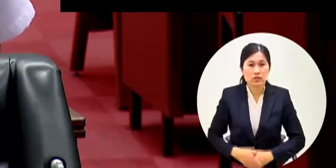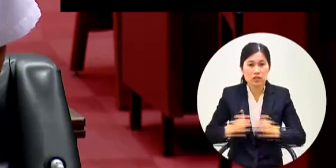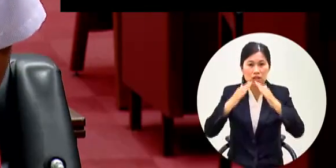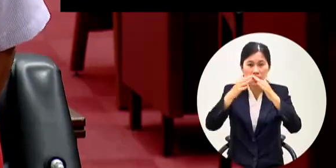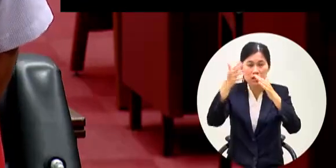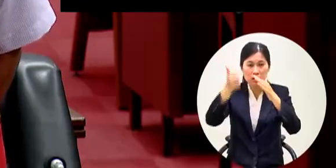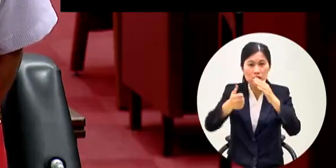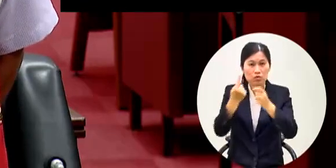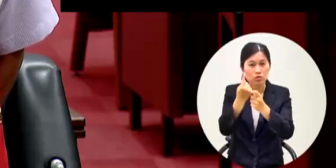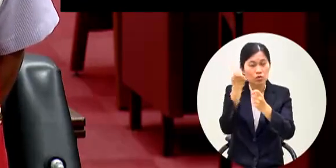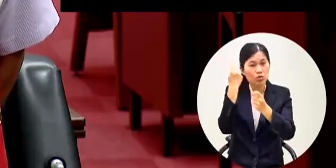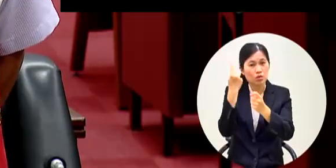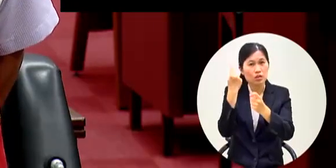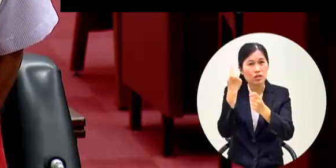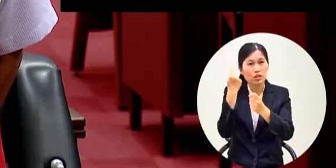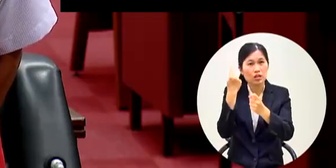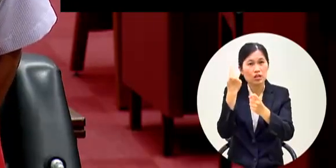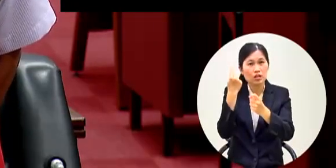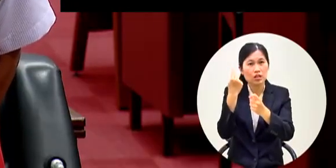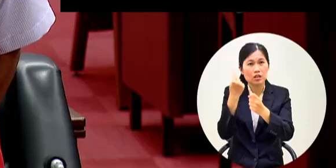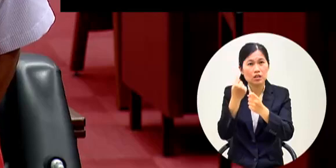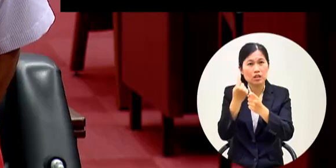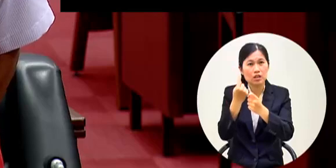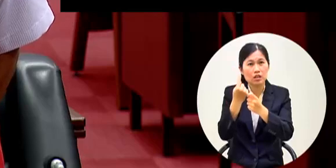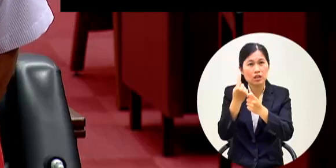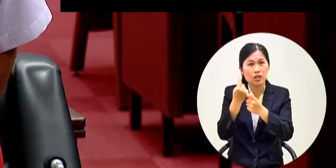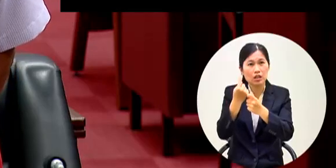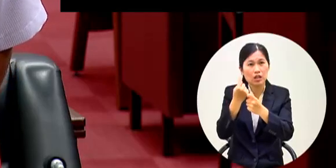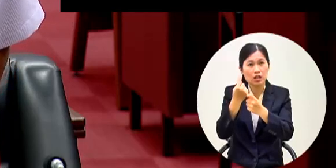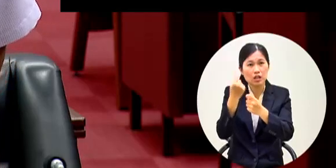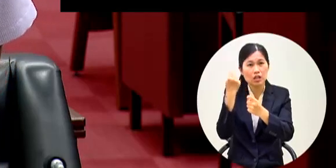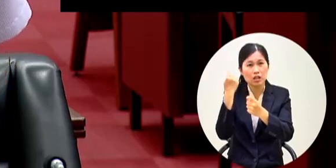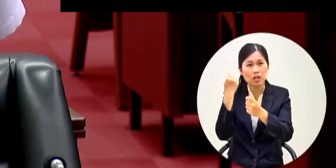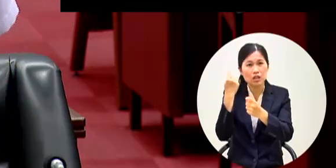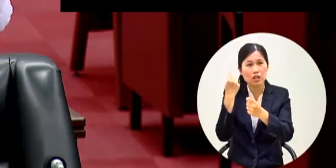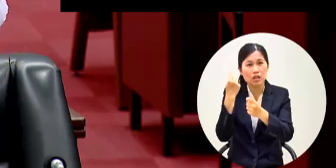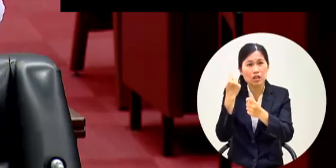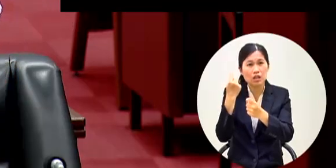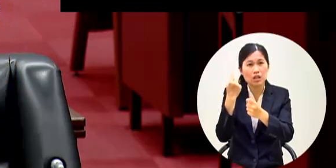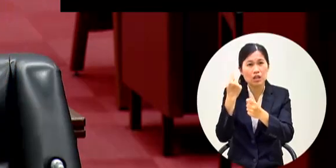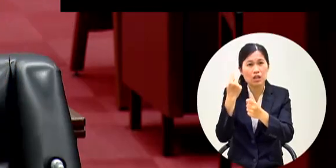市长在去年的31月，